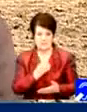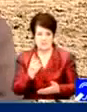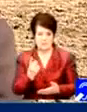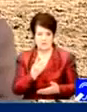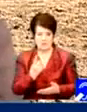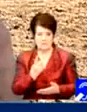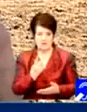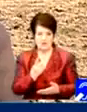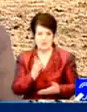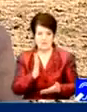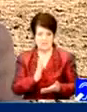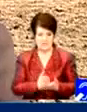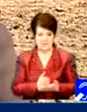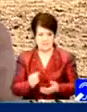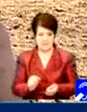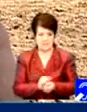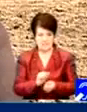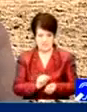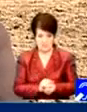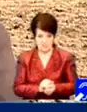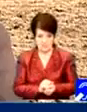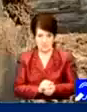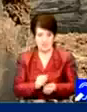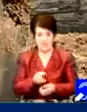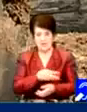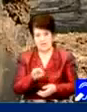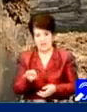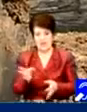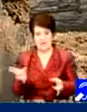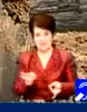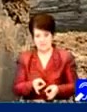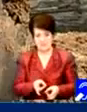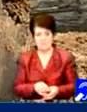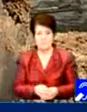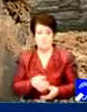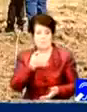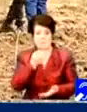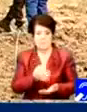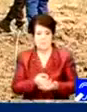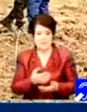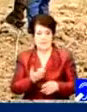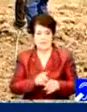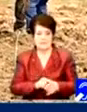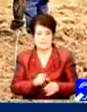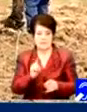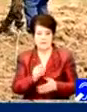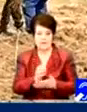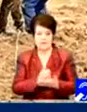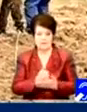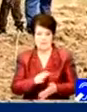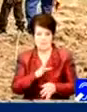an, dacă este secetă. Asta îi fie nevoie de irigare. Proiectul Comunitate Responsabilă Peisaj Terestru Conservat a